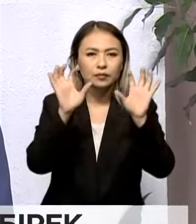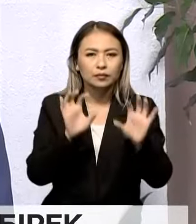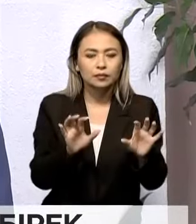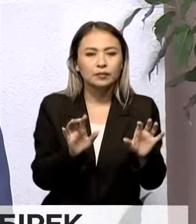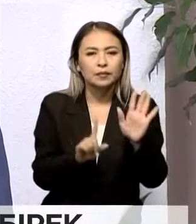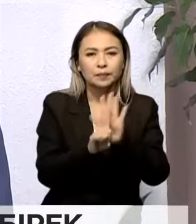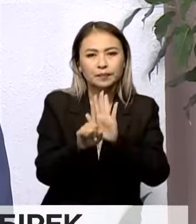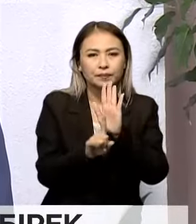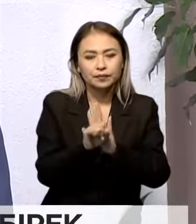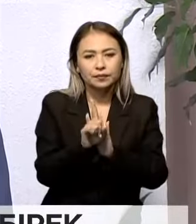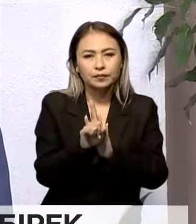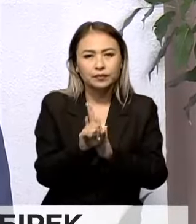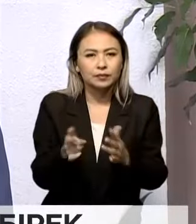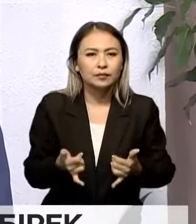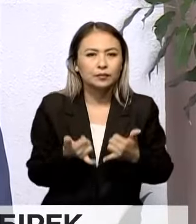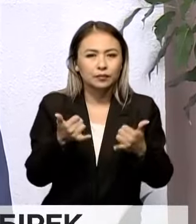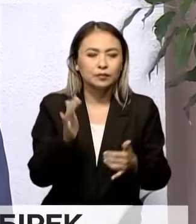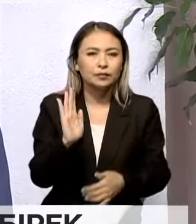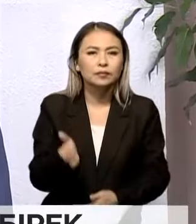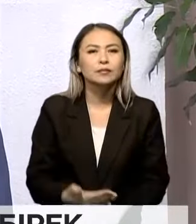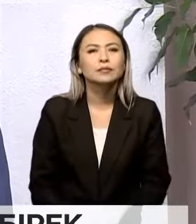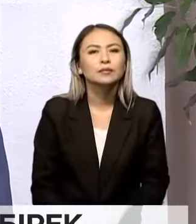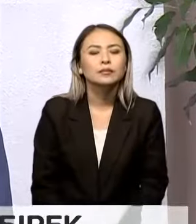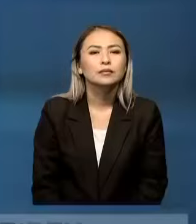заңдық бастама ретінде осы ұсыныс енгізілетін болады.